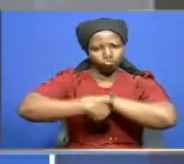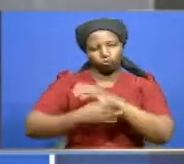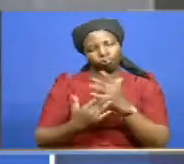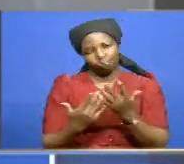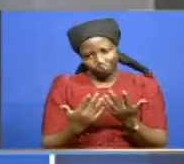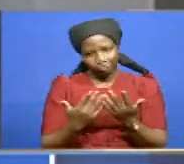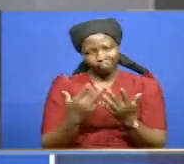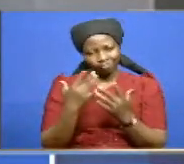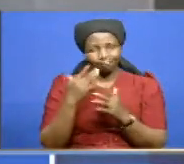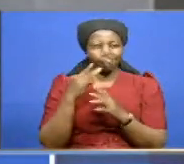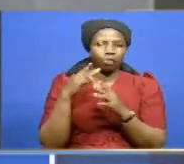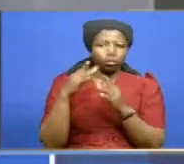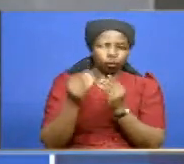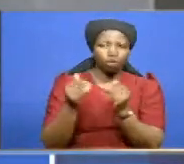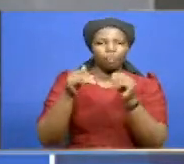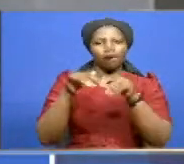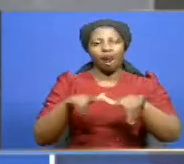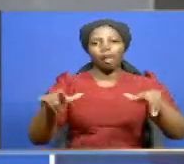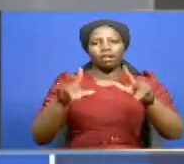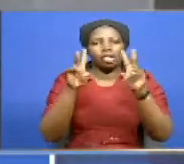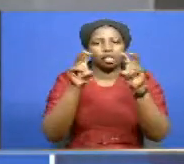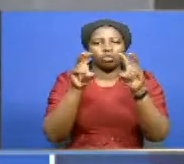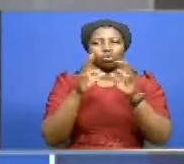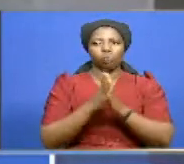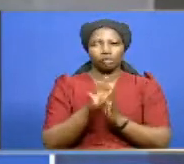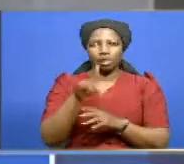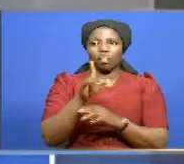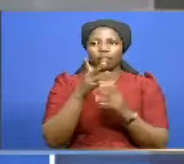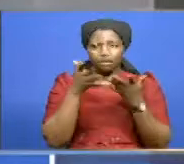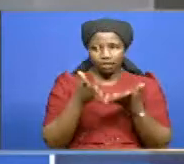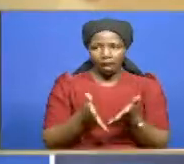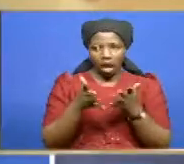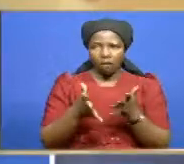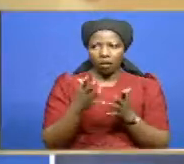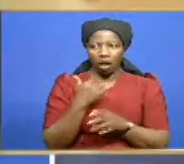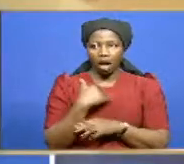ardhi. Mberia sasa amezuiwa kushikilia wadhifa wa umma.